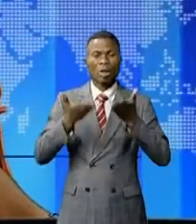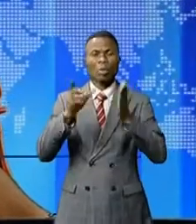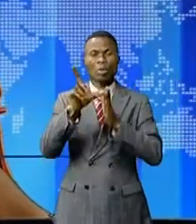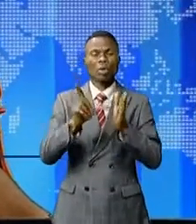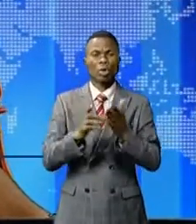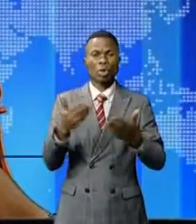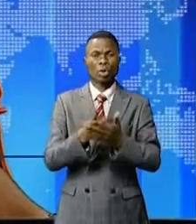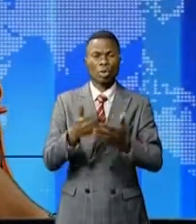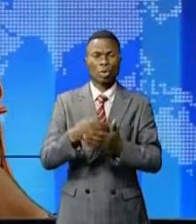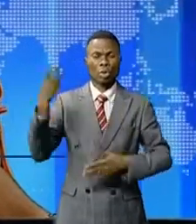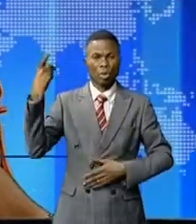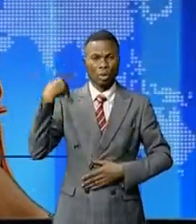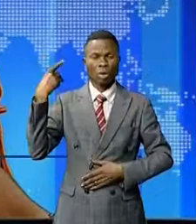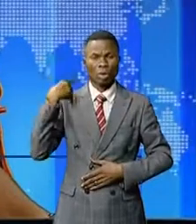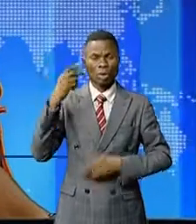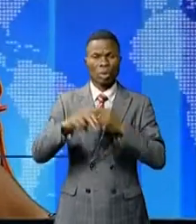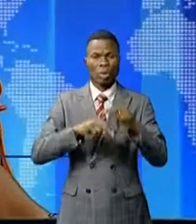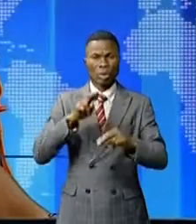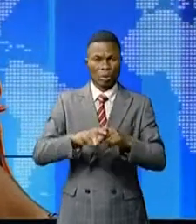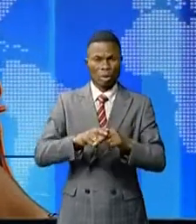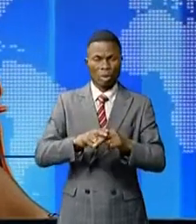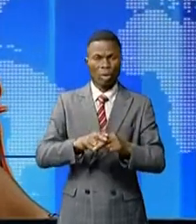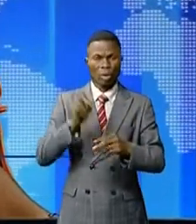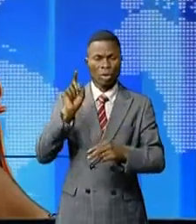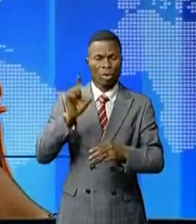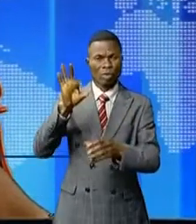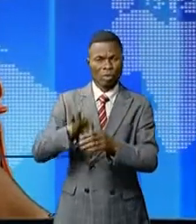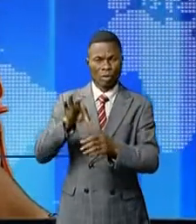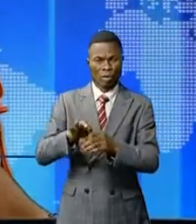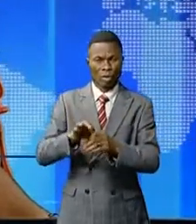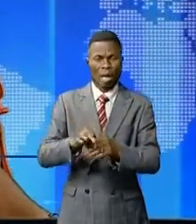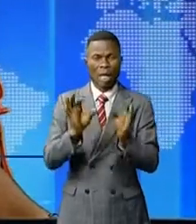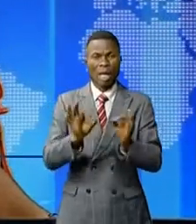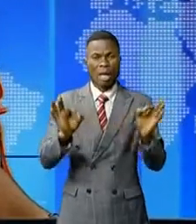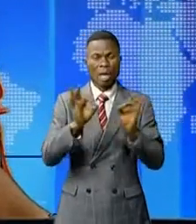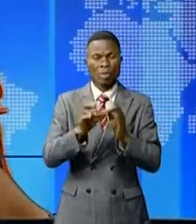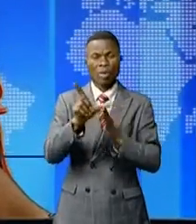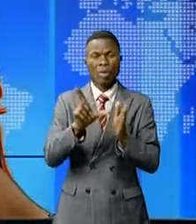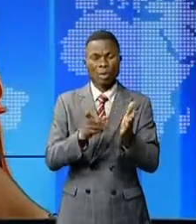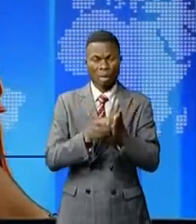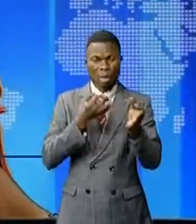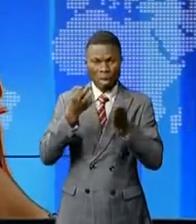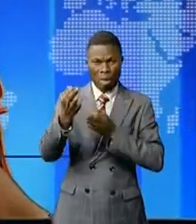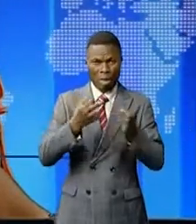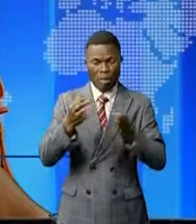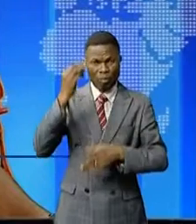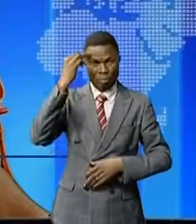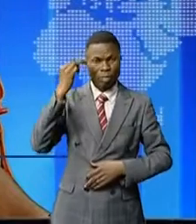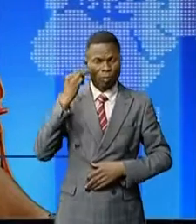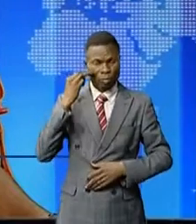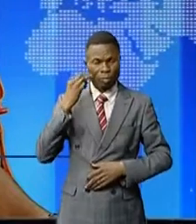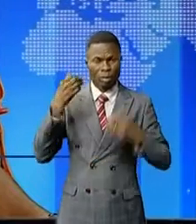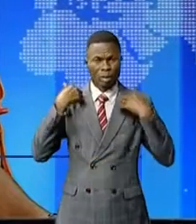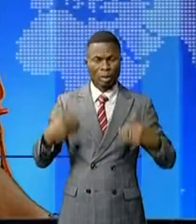loi que les députés nationaux devront voter. Le bien fondé de celle-ci a été expliqué par le ministre de la